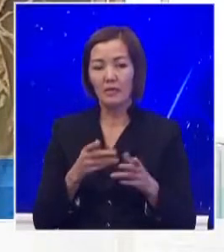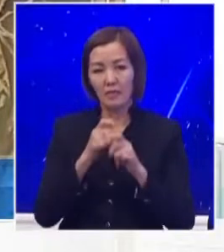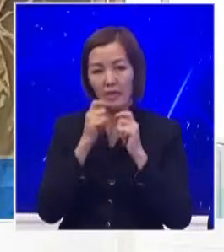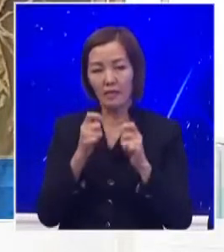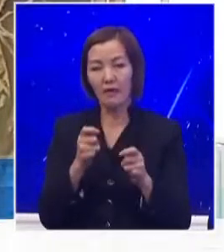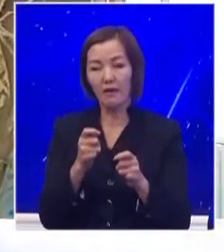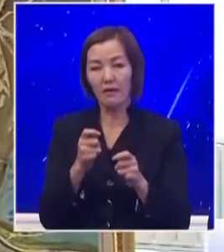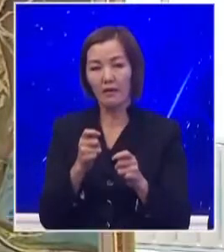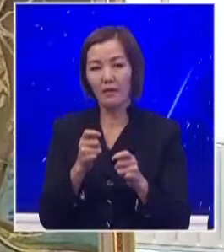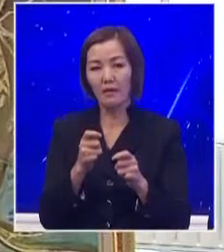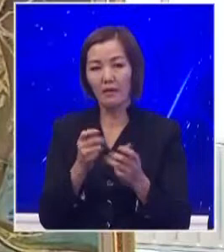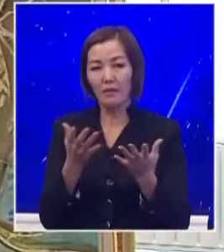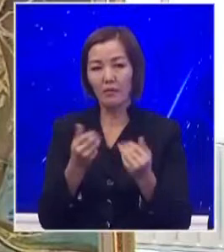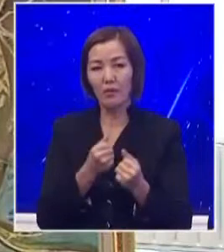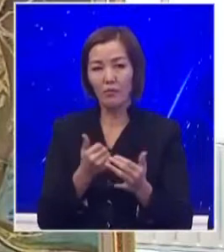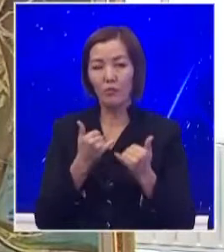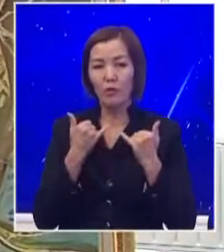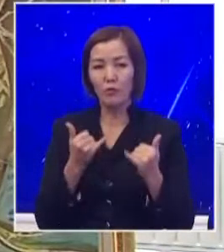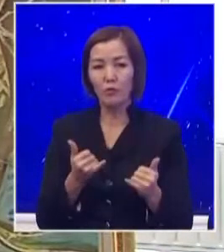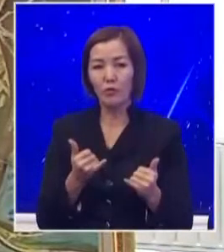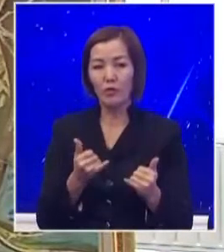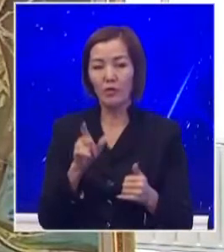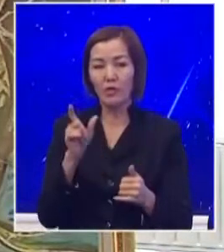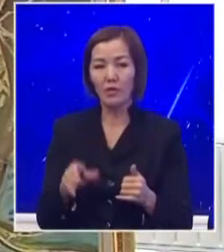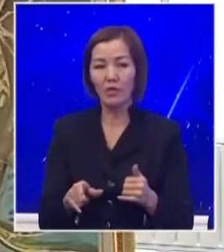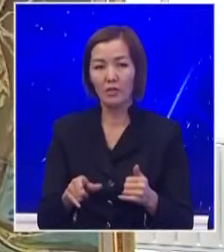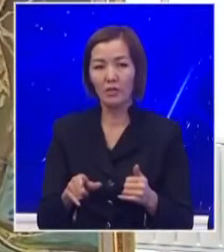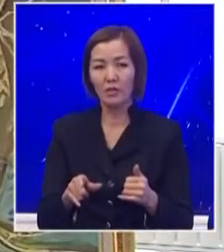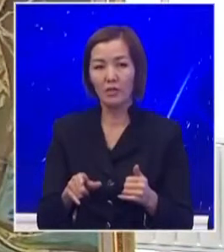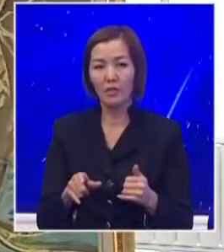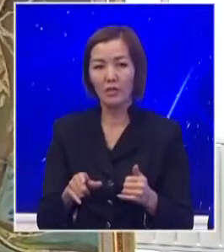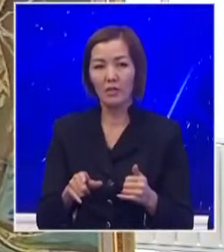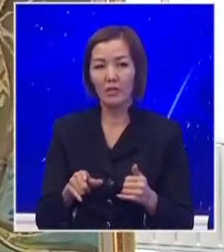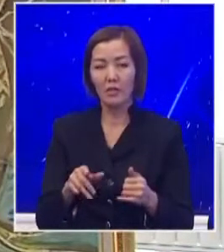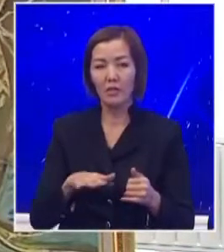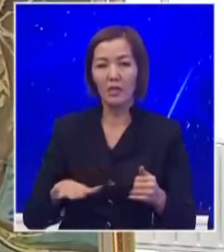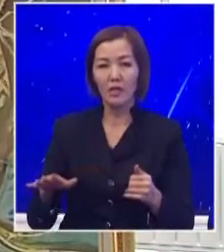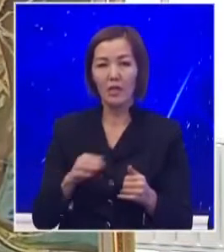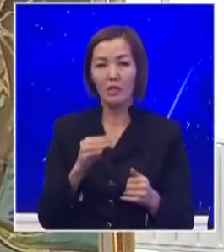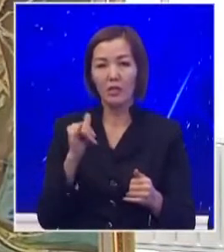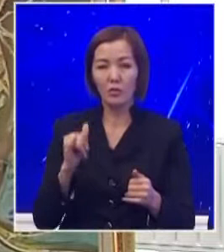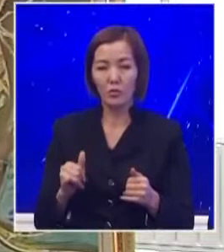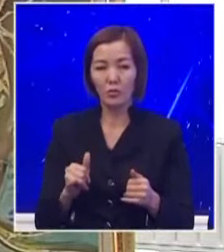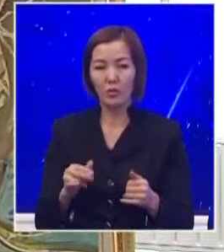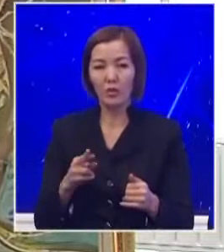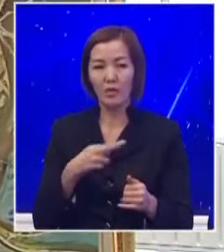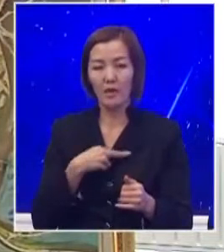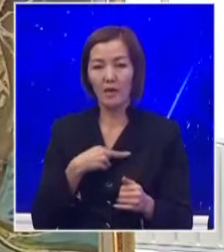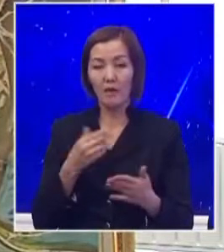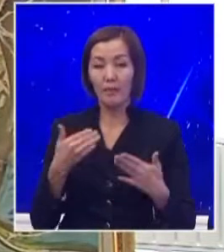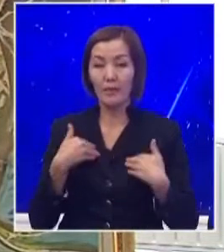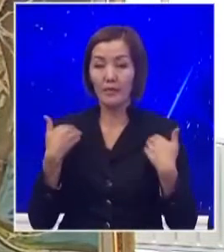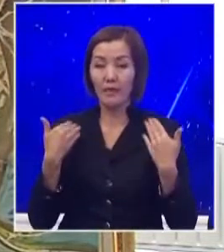наградой почетный гражданин края ЖТСУ. Я от всей души